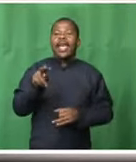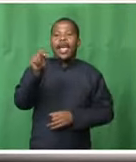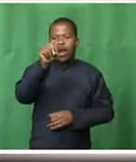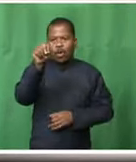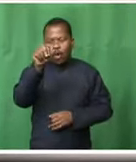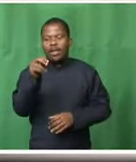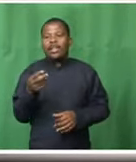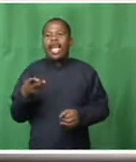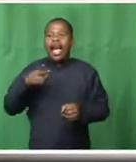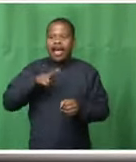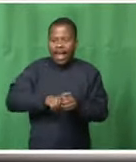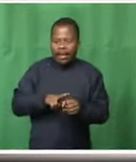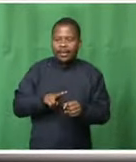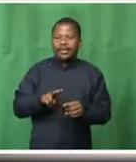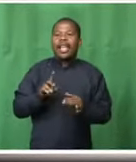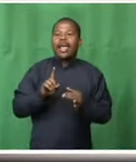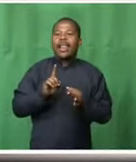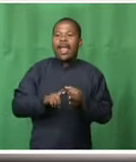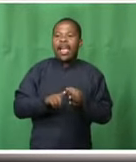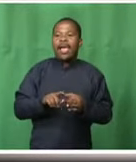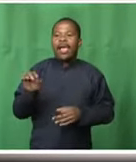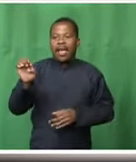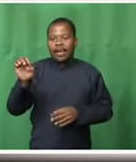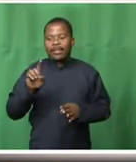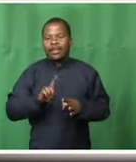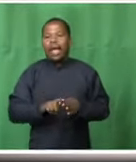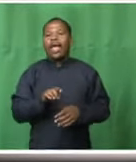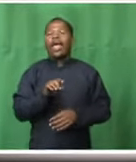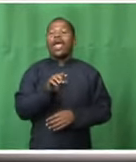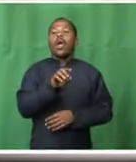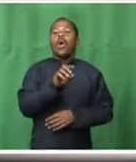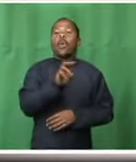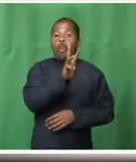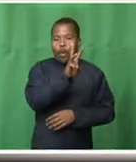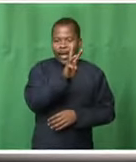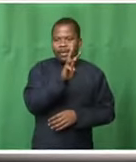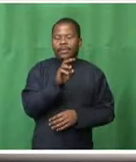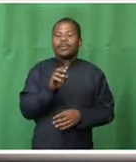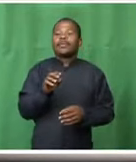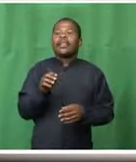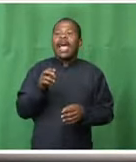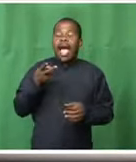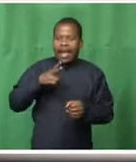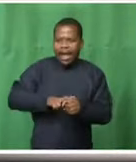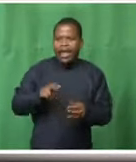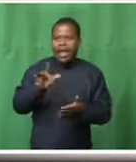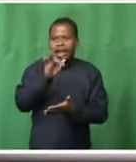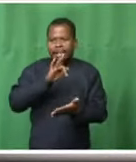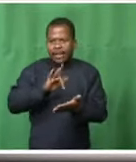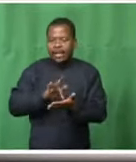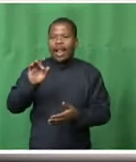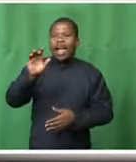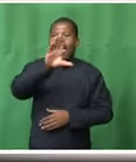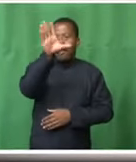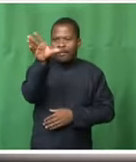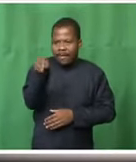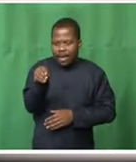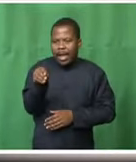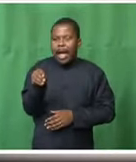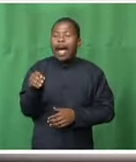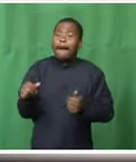phasi iya-east e-west nase-central phinde futhi ibuye e-southern bambe